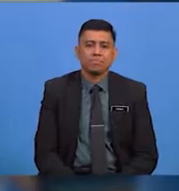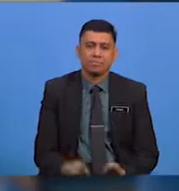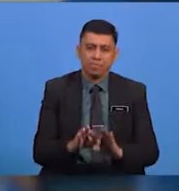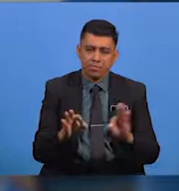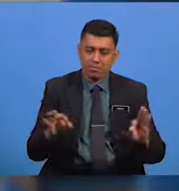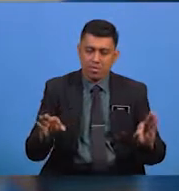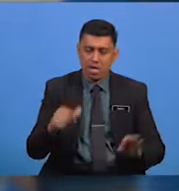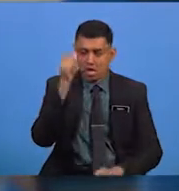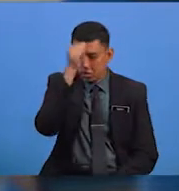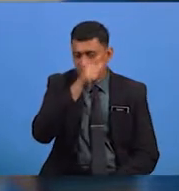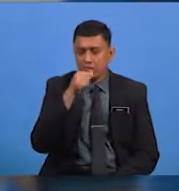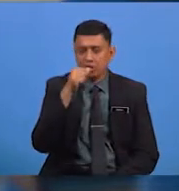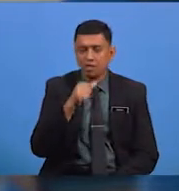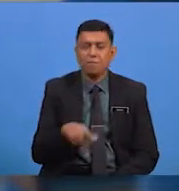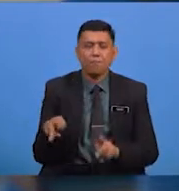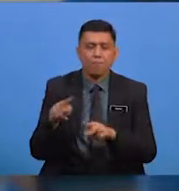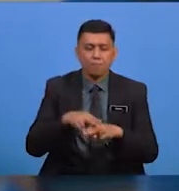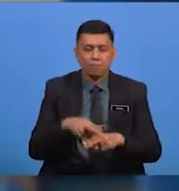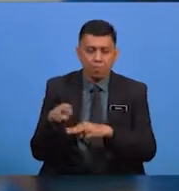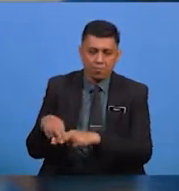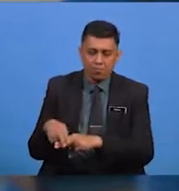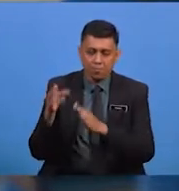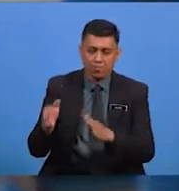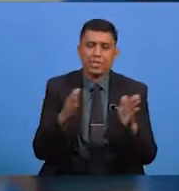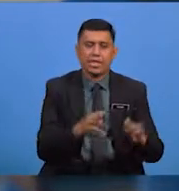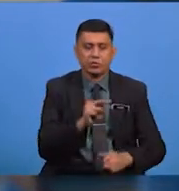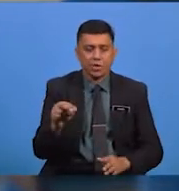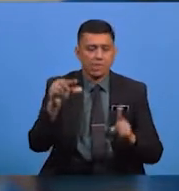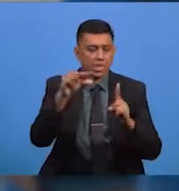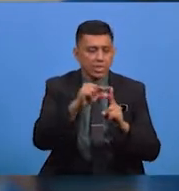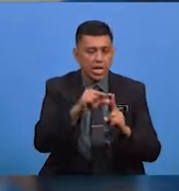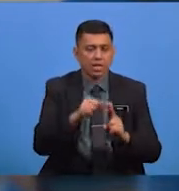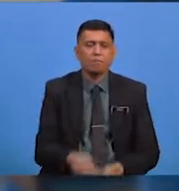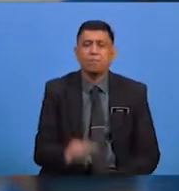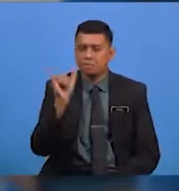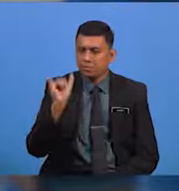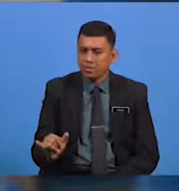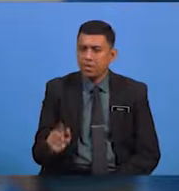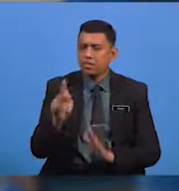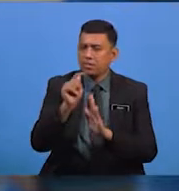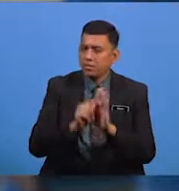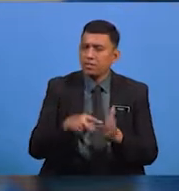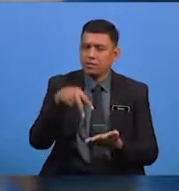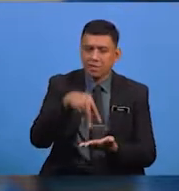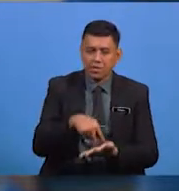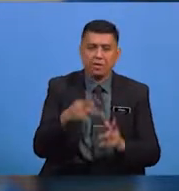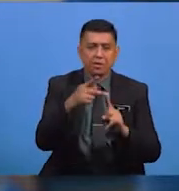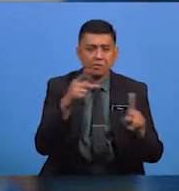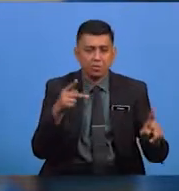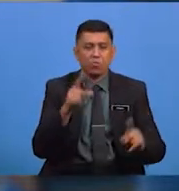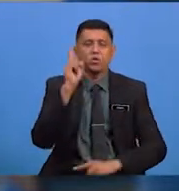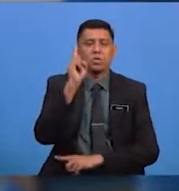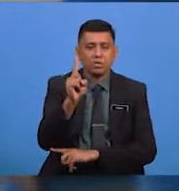Frasa adjektif pula ialah susunan perkataan yang terdiri